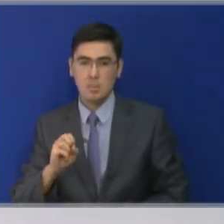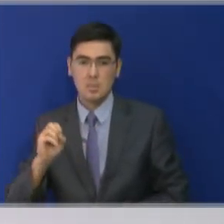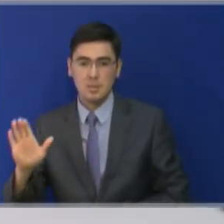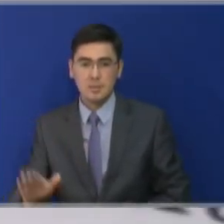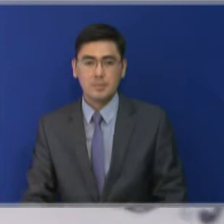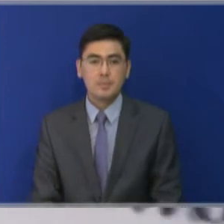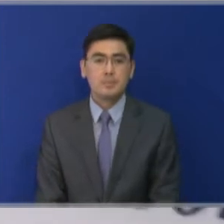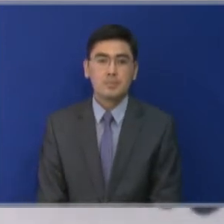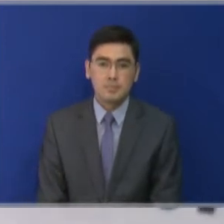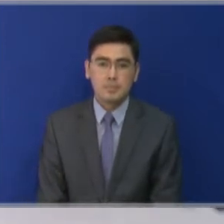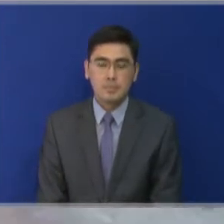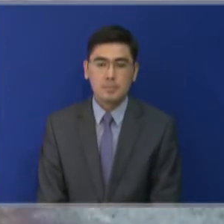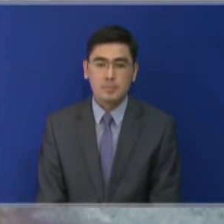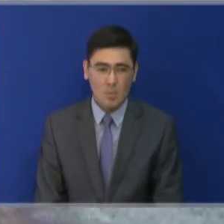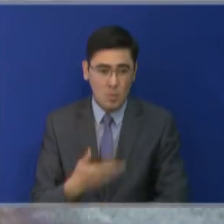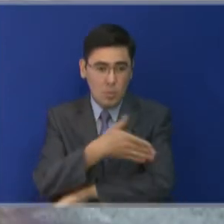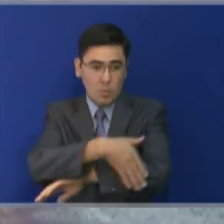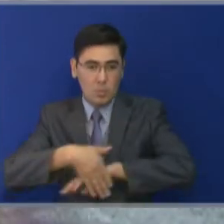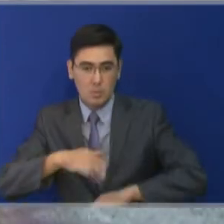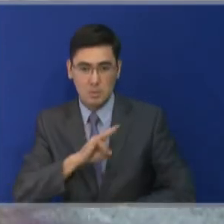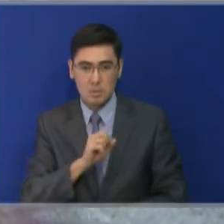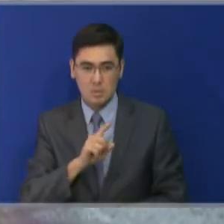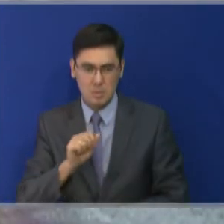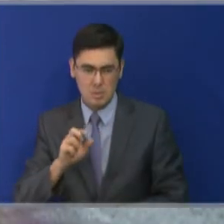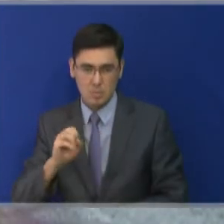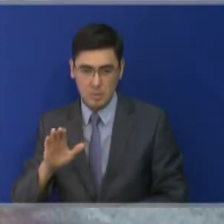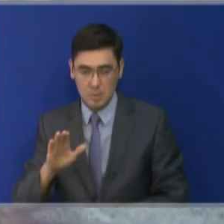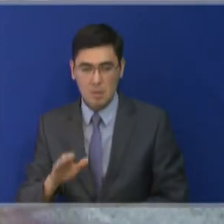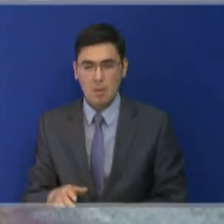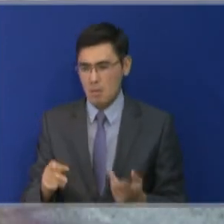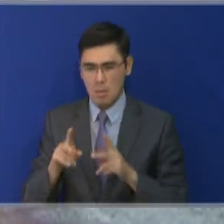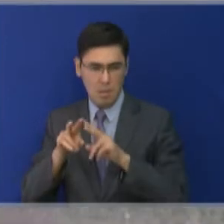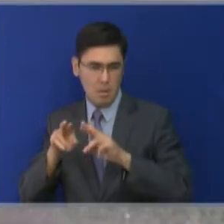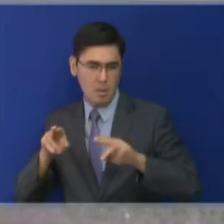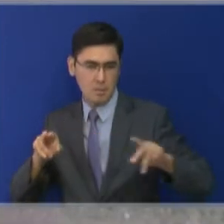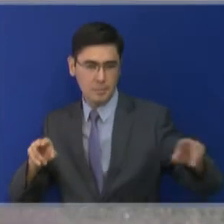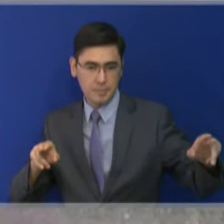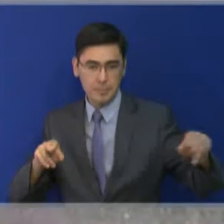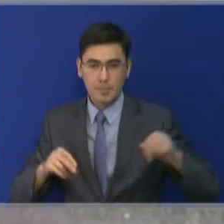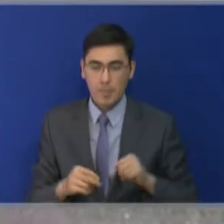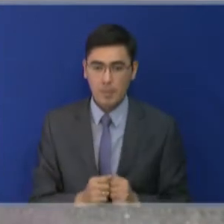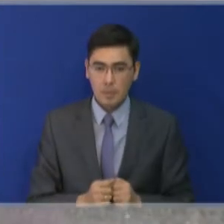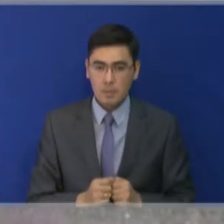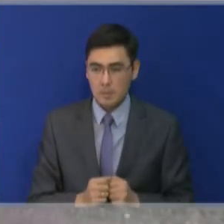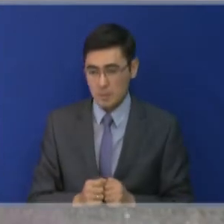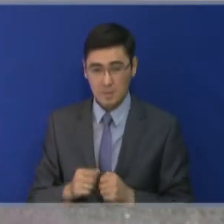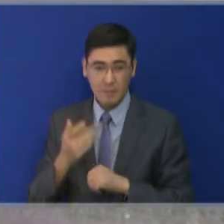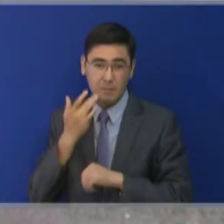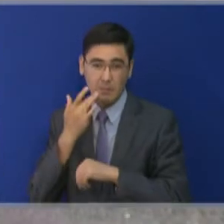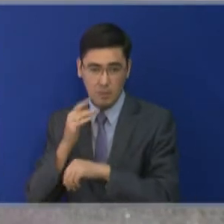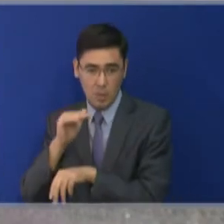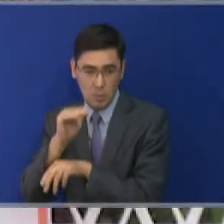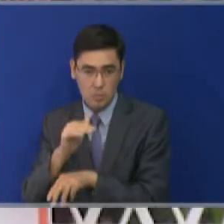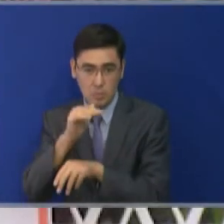Даңғыл бойына орнатылып жатқан аялдамалардың түр-түсі бірдей. Жетеуі 5 метрлік. Тек 45-ші гастроном маңына қойылатын